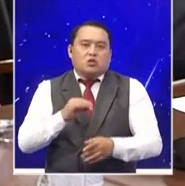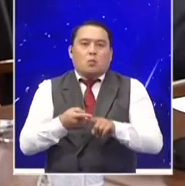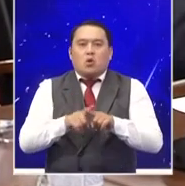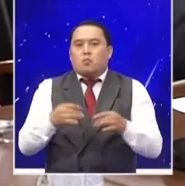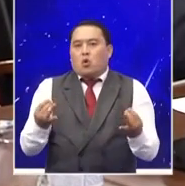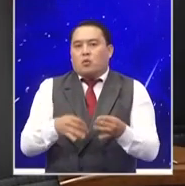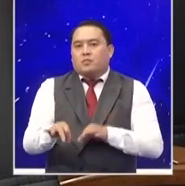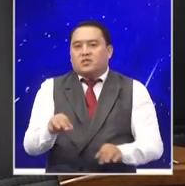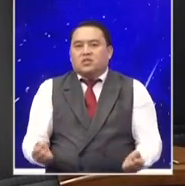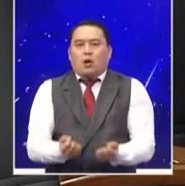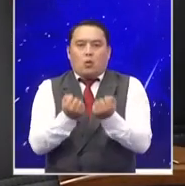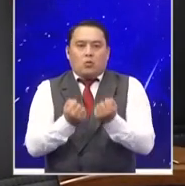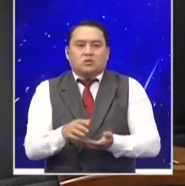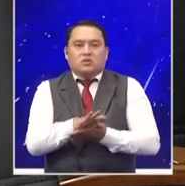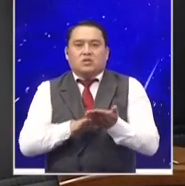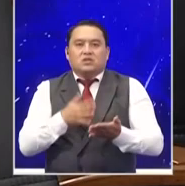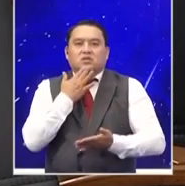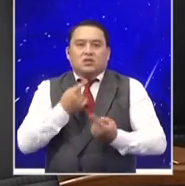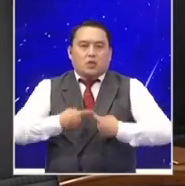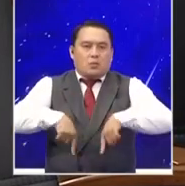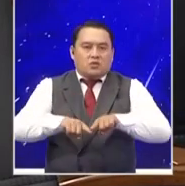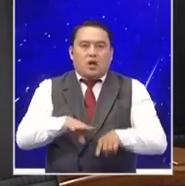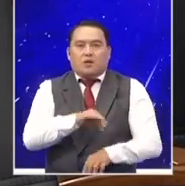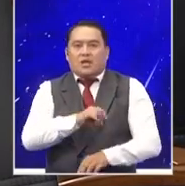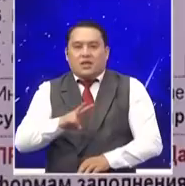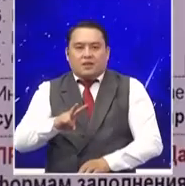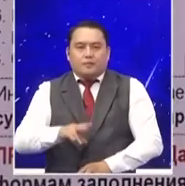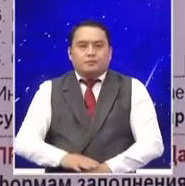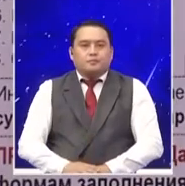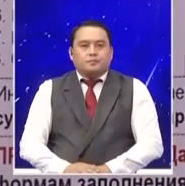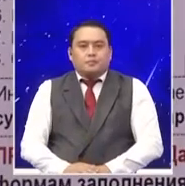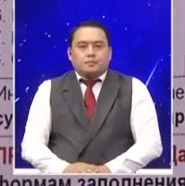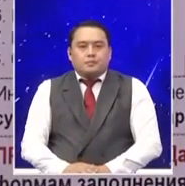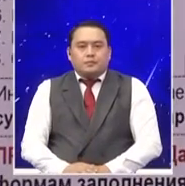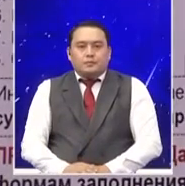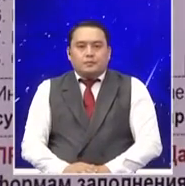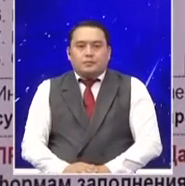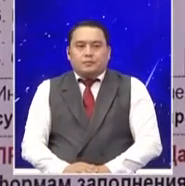которые необходимо поддержать, заявляют в Национальной палате предпринимателей Атамекен.